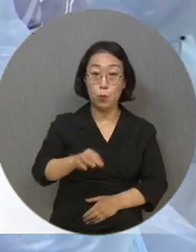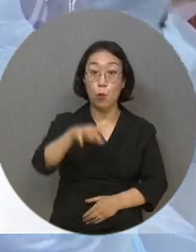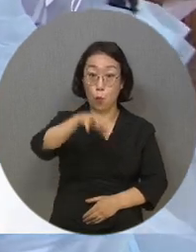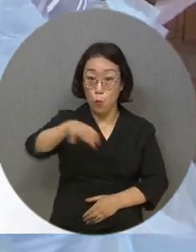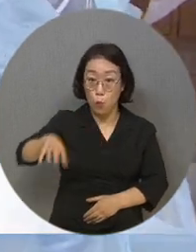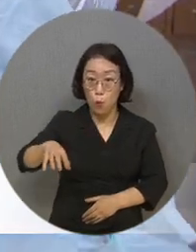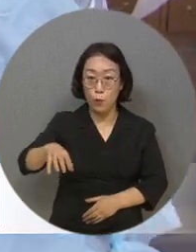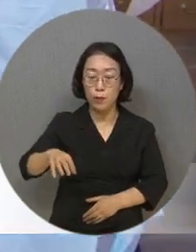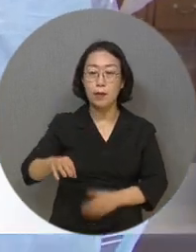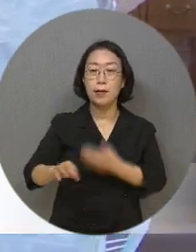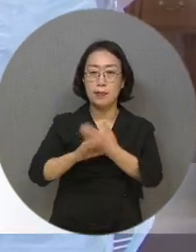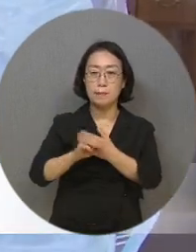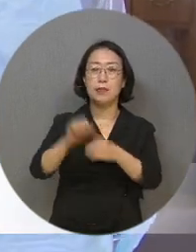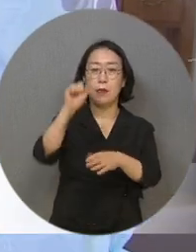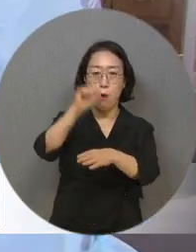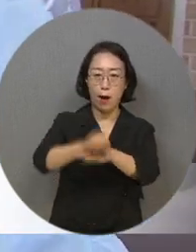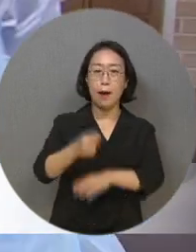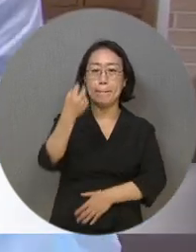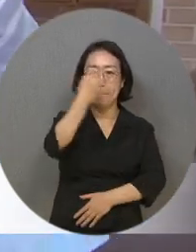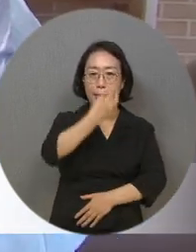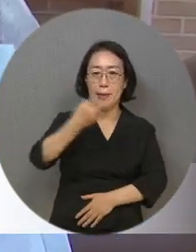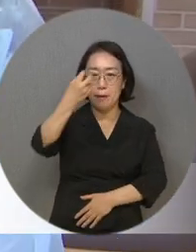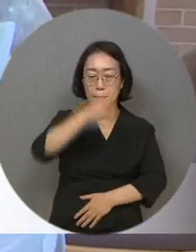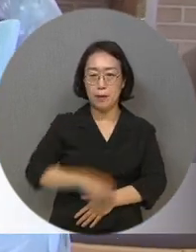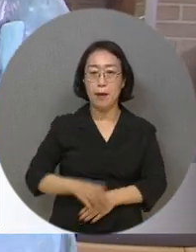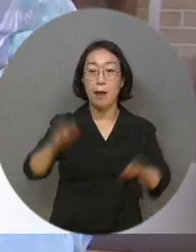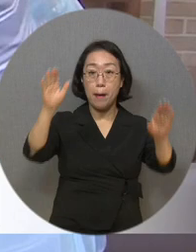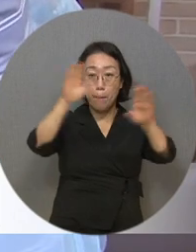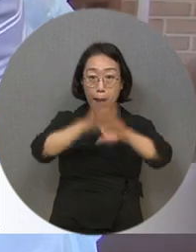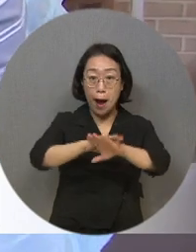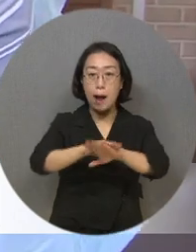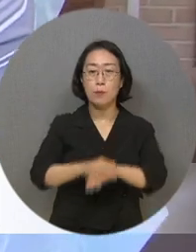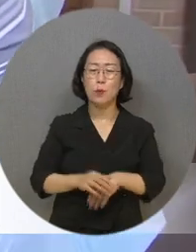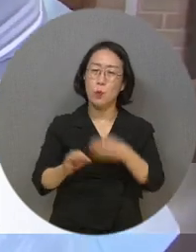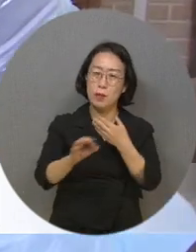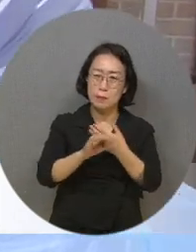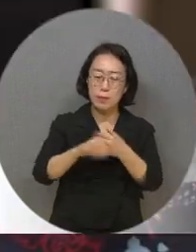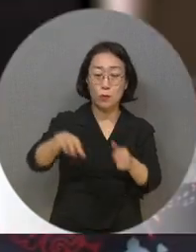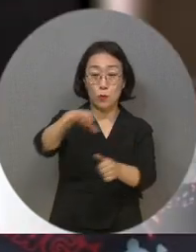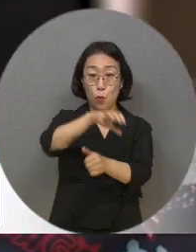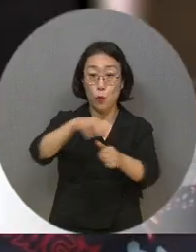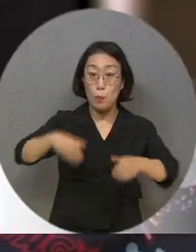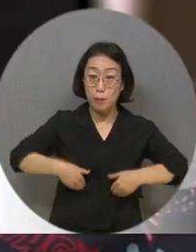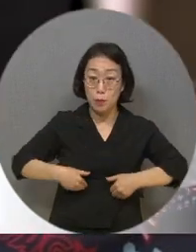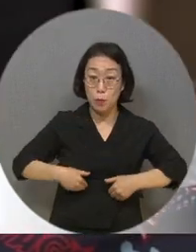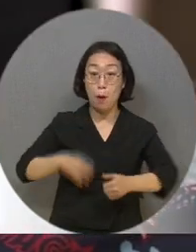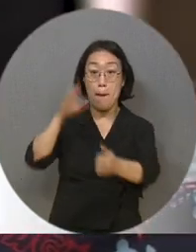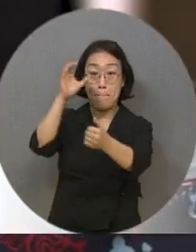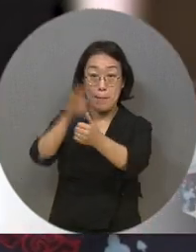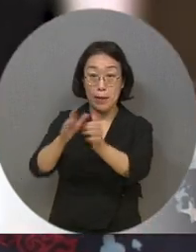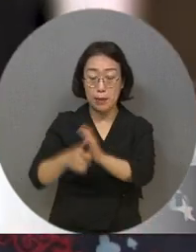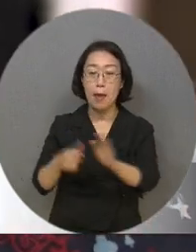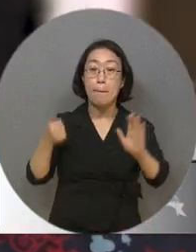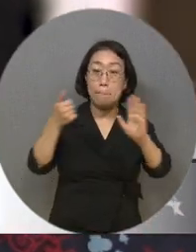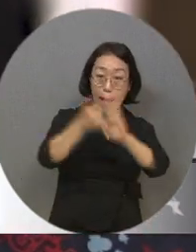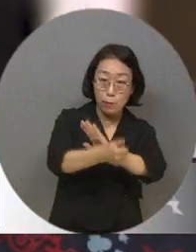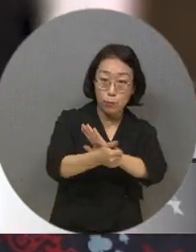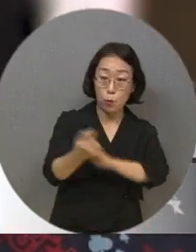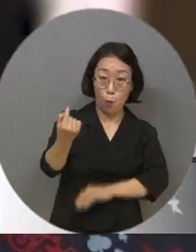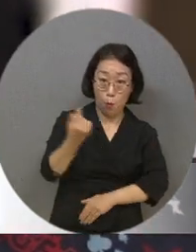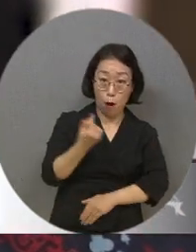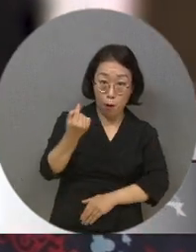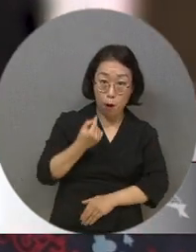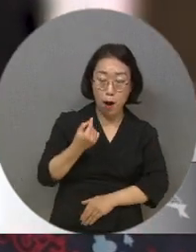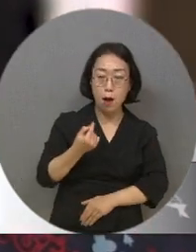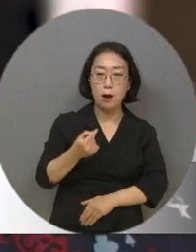방안도 검토하기로 했습니다. 또 야간과 주말, 일시적 돌봄 등이 필요할 때 방문 요양 서비스를 제공하는 수시